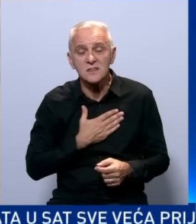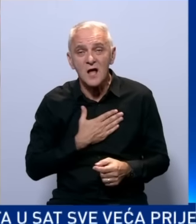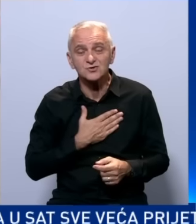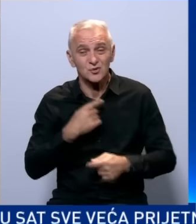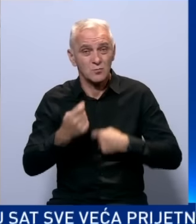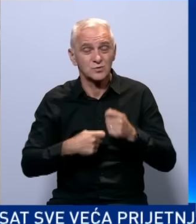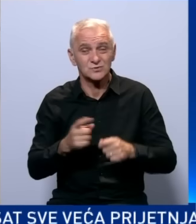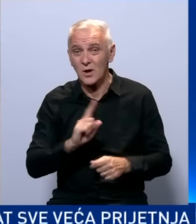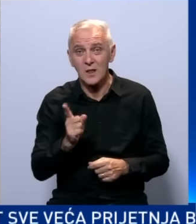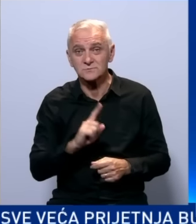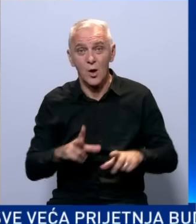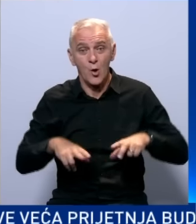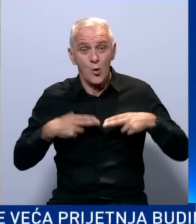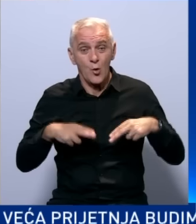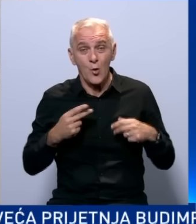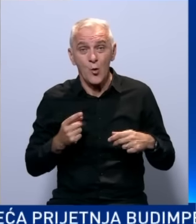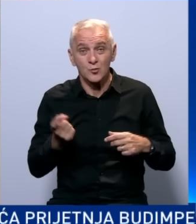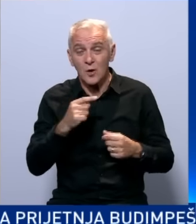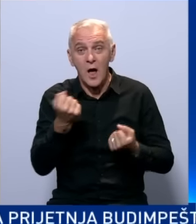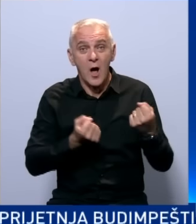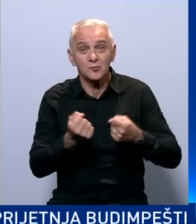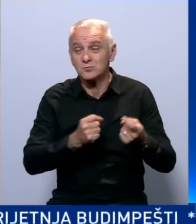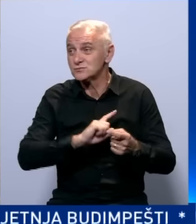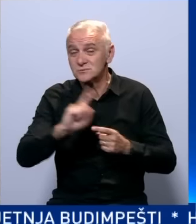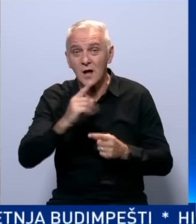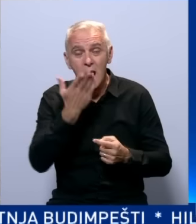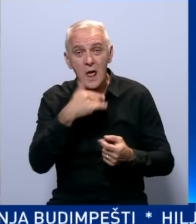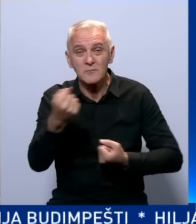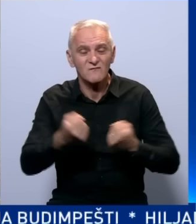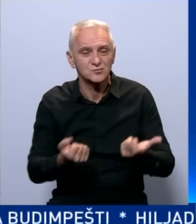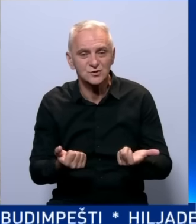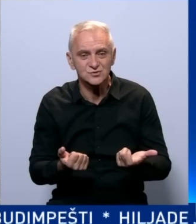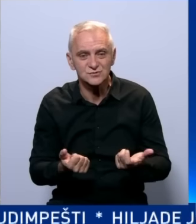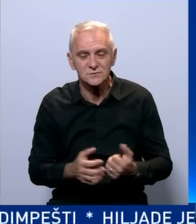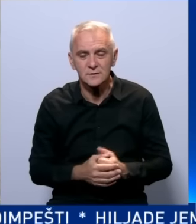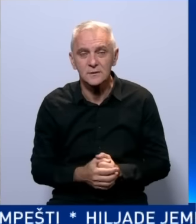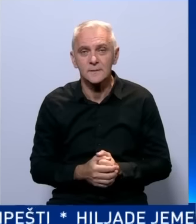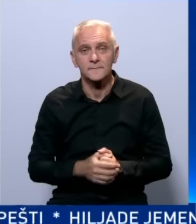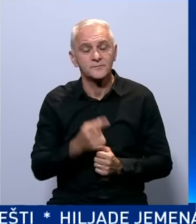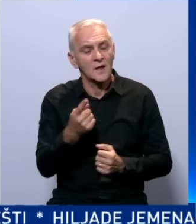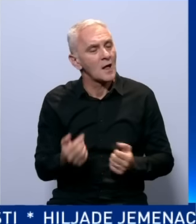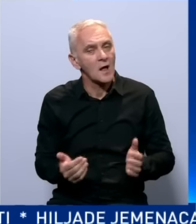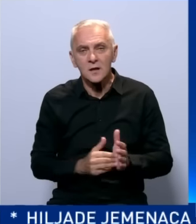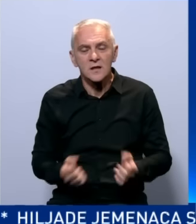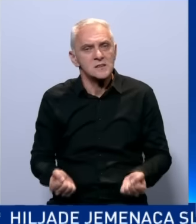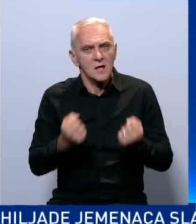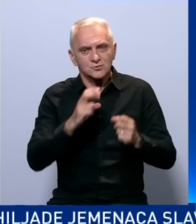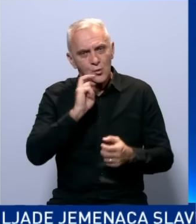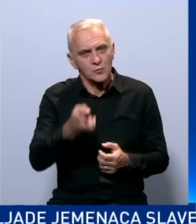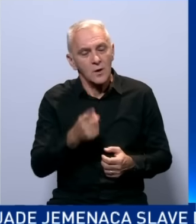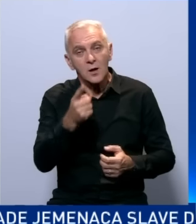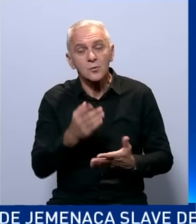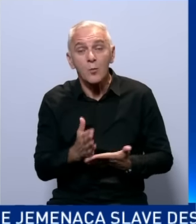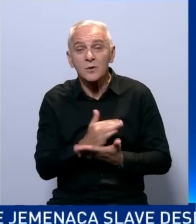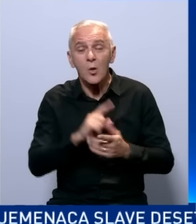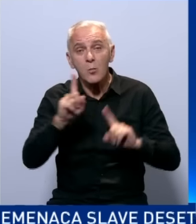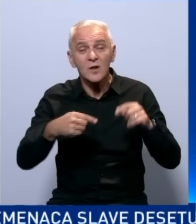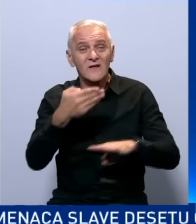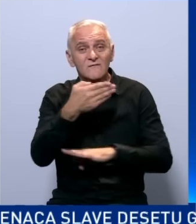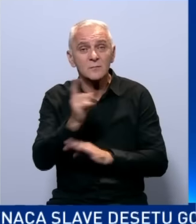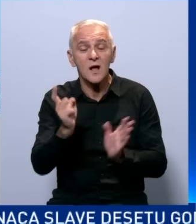da ujutro dođe pa da ne mogu autobus ići, ali da nema vozača. Potrebama je sve teže odgovoriti. U prilog tome ide i to što pojedine